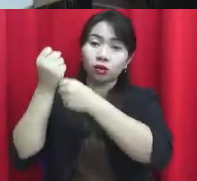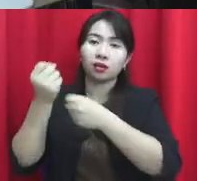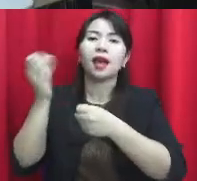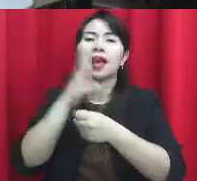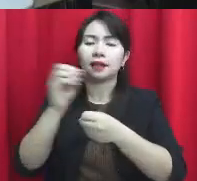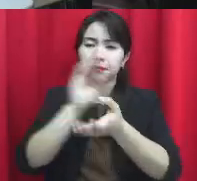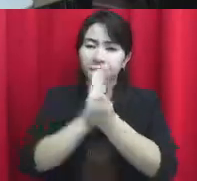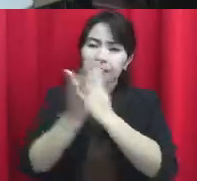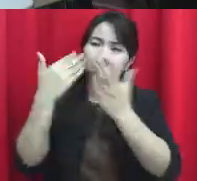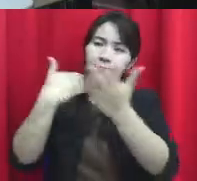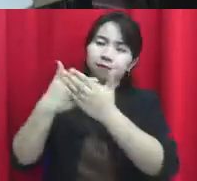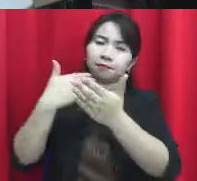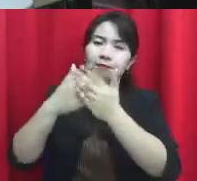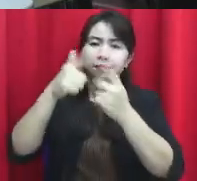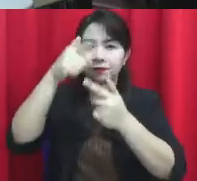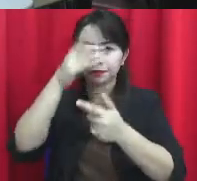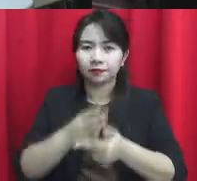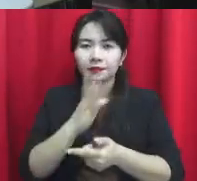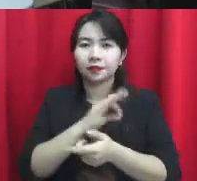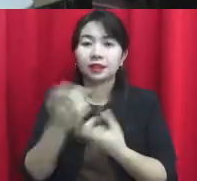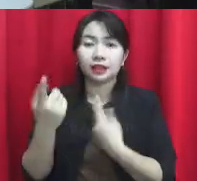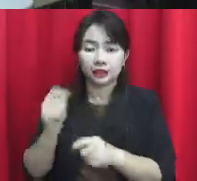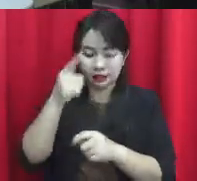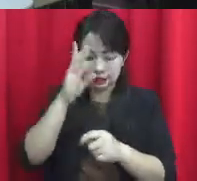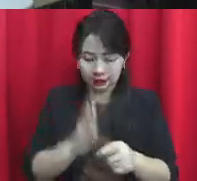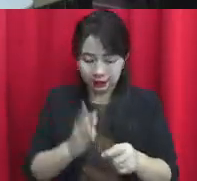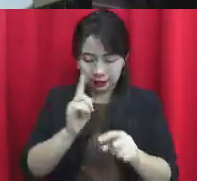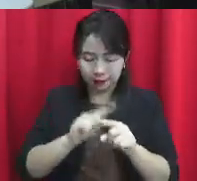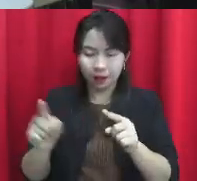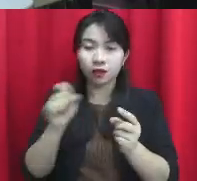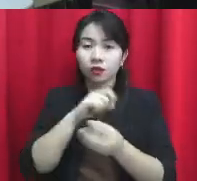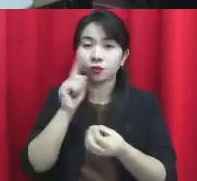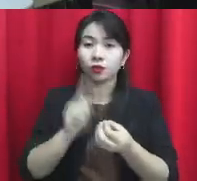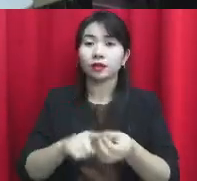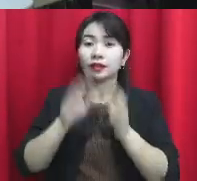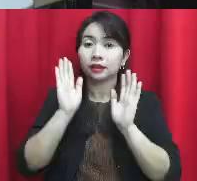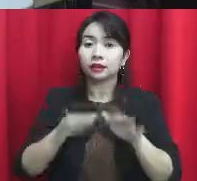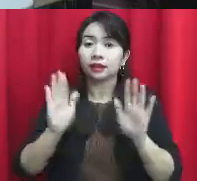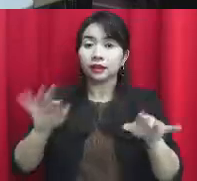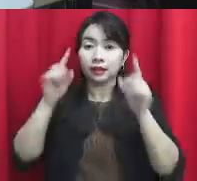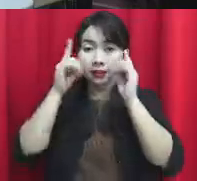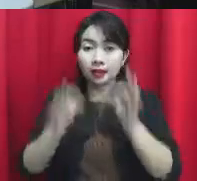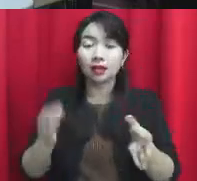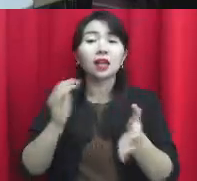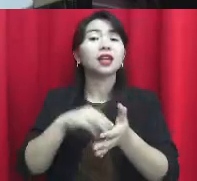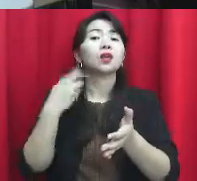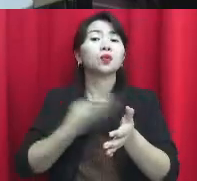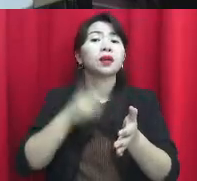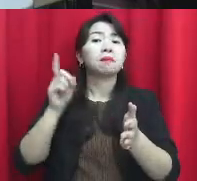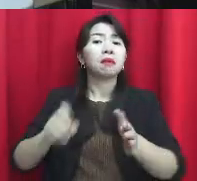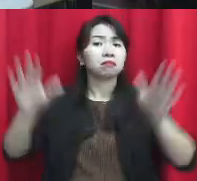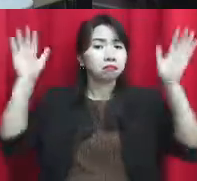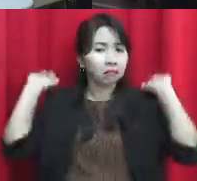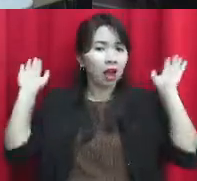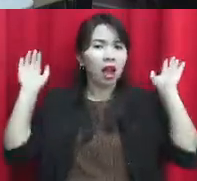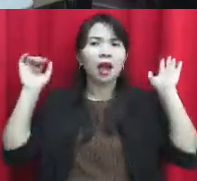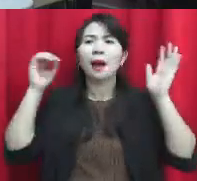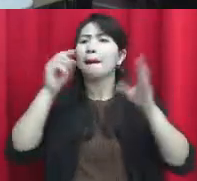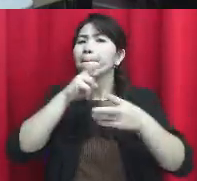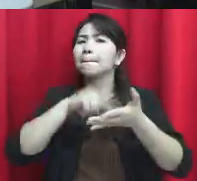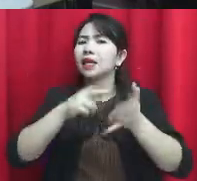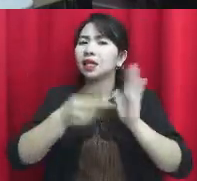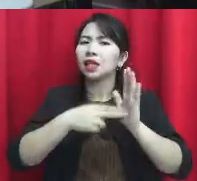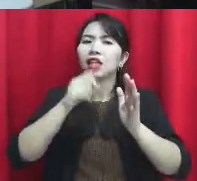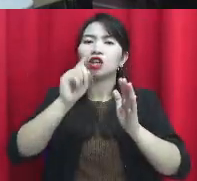i-dispose Pero in their decision na sila Y magpagamit sa Diyos lumabas tayo diyan magh off tayo usapan